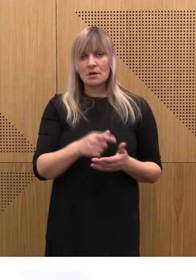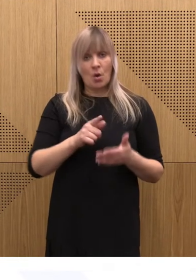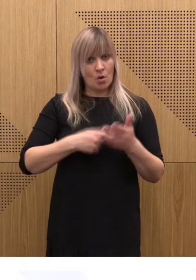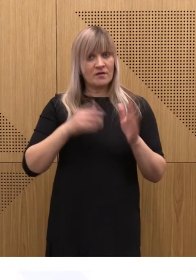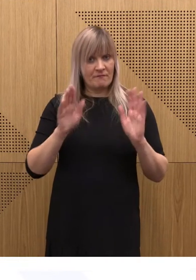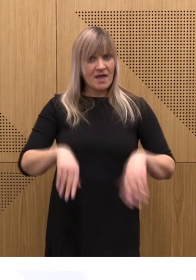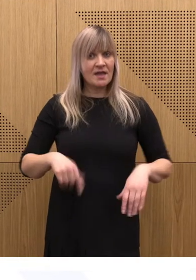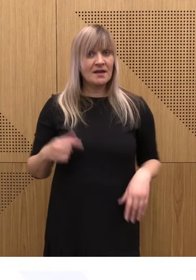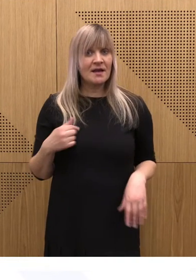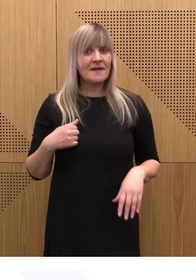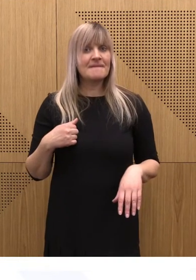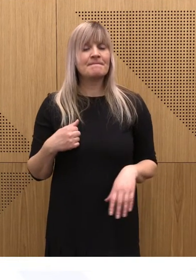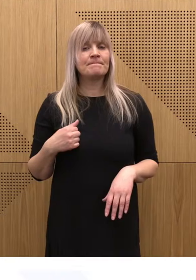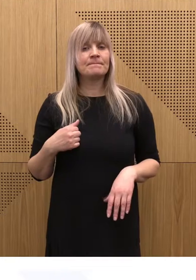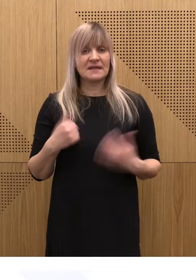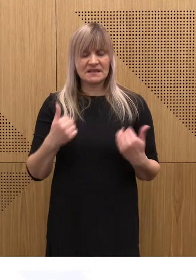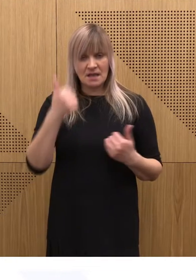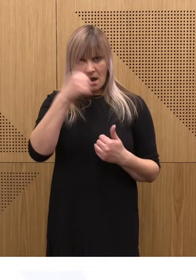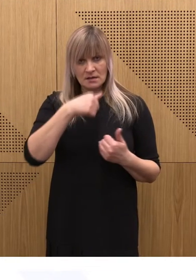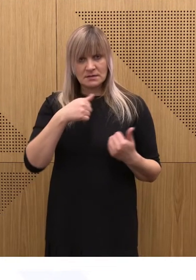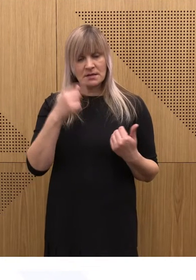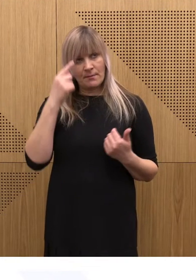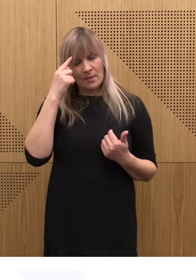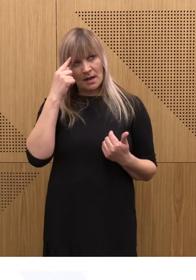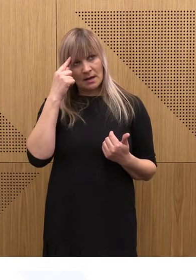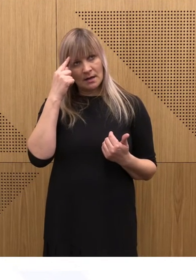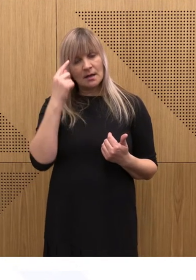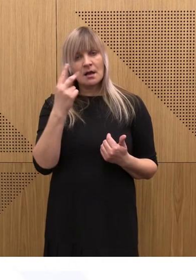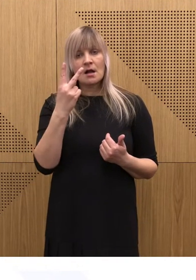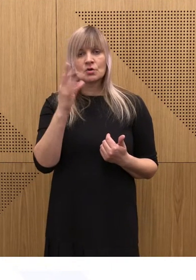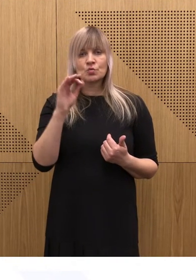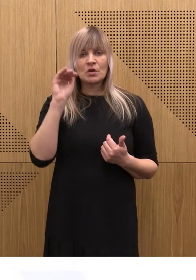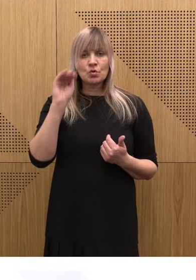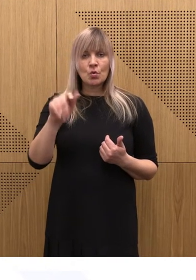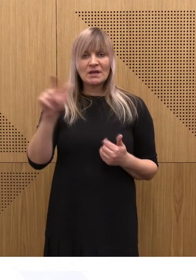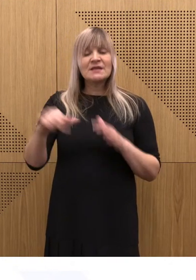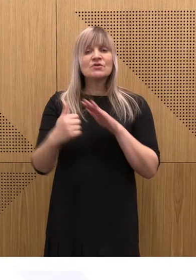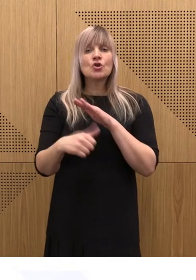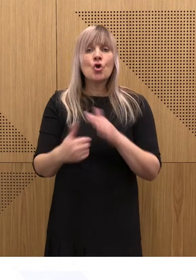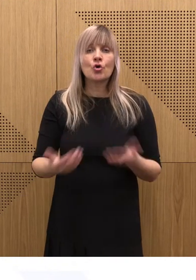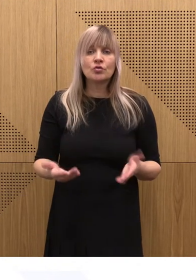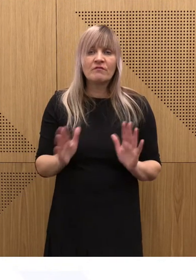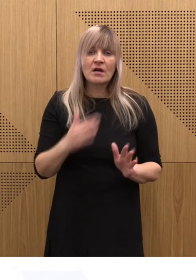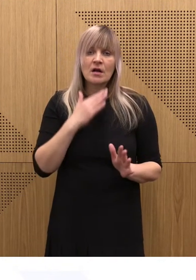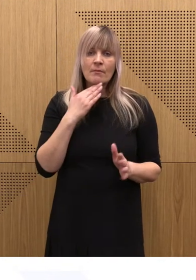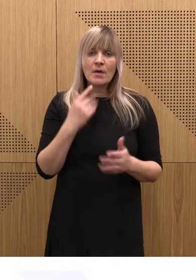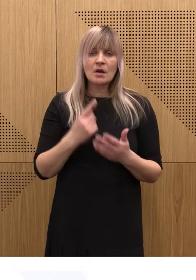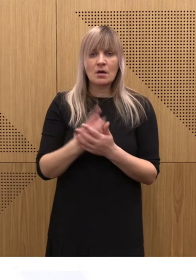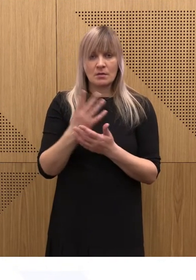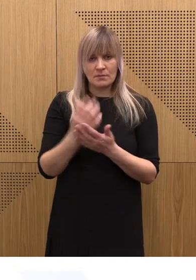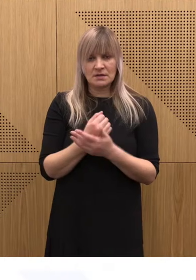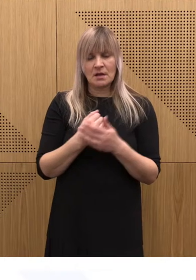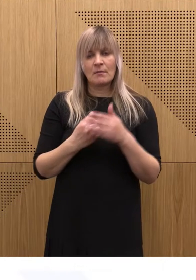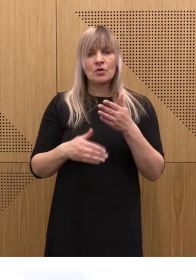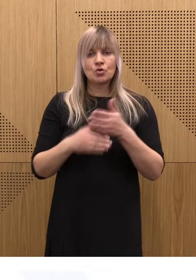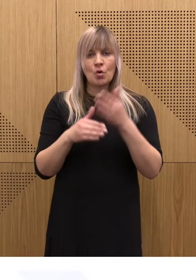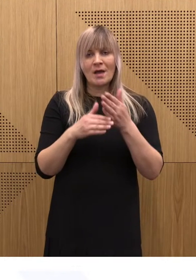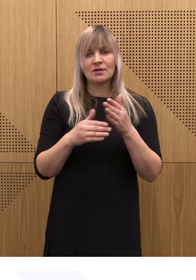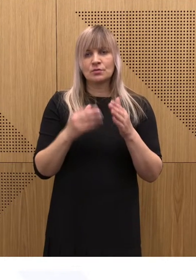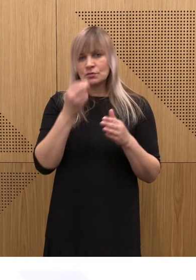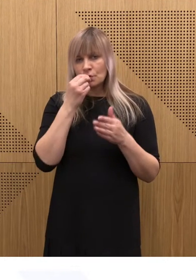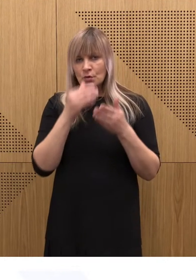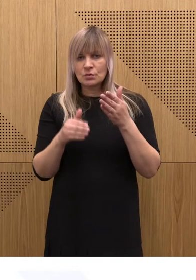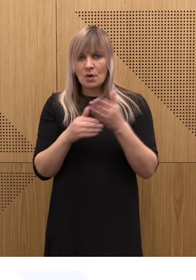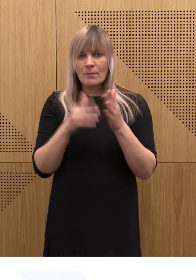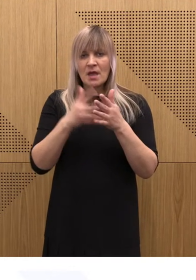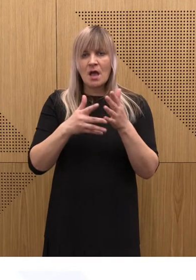lubatud, see aasta võiks mõelda selle peale, et meil on üle 20 000 inimesi jäänud töötuks, meil on väga palju toimetulekutoetuse saajate arv kasvanud, toiduabi saajate